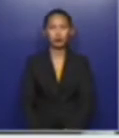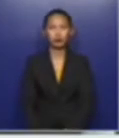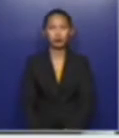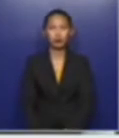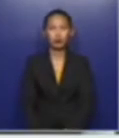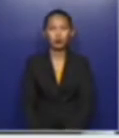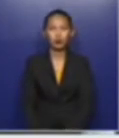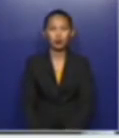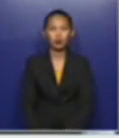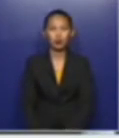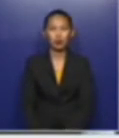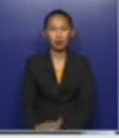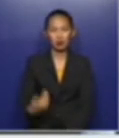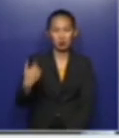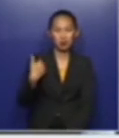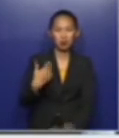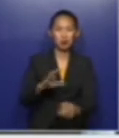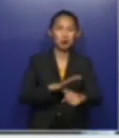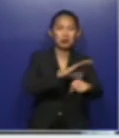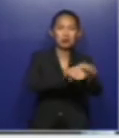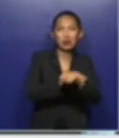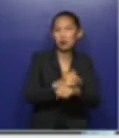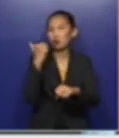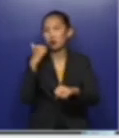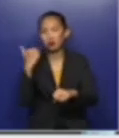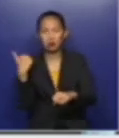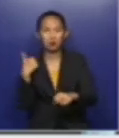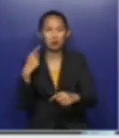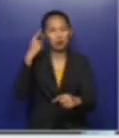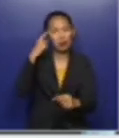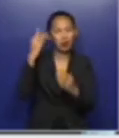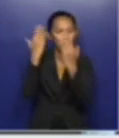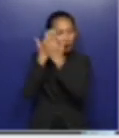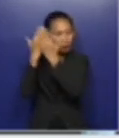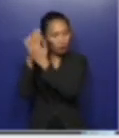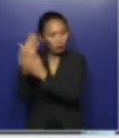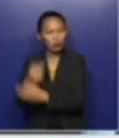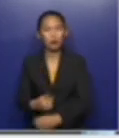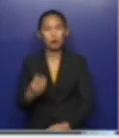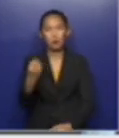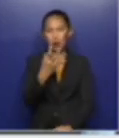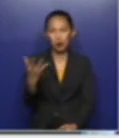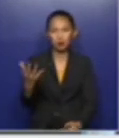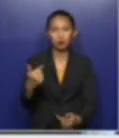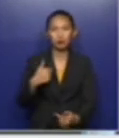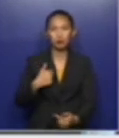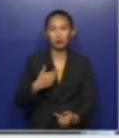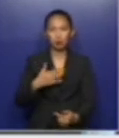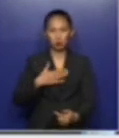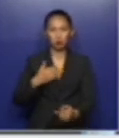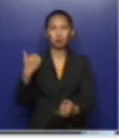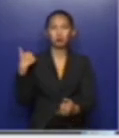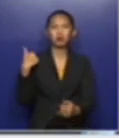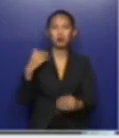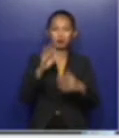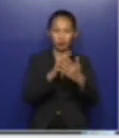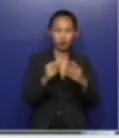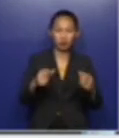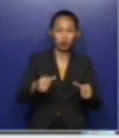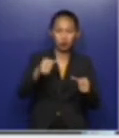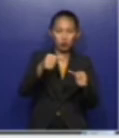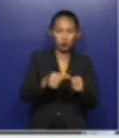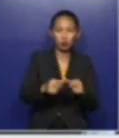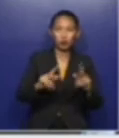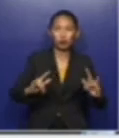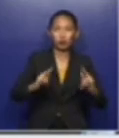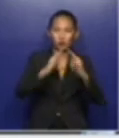ท่านจับคนอื่นไปปรับทัศนคติมาหลากหลายมากมากมายผมโดนเข้าค่ายไป4วันน้ำท่านนะม